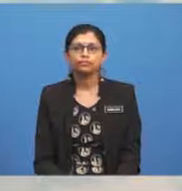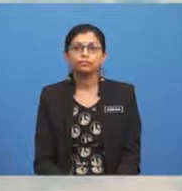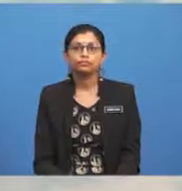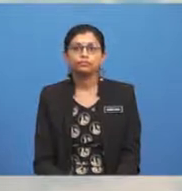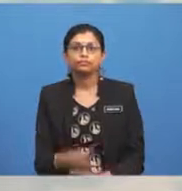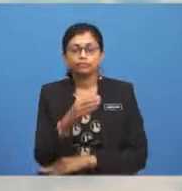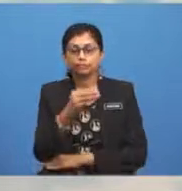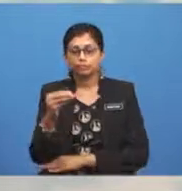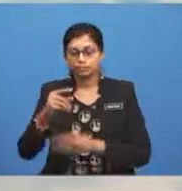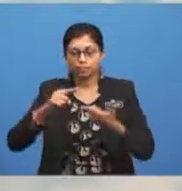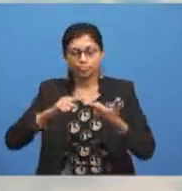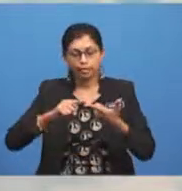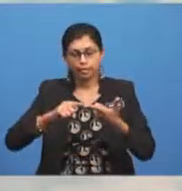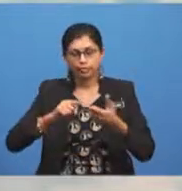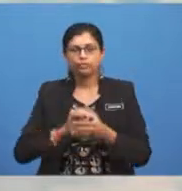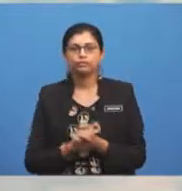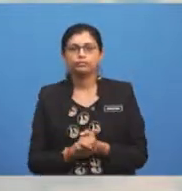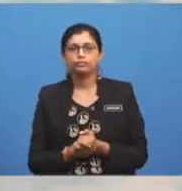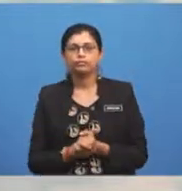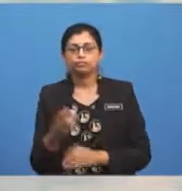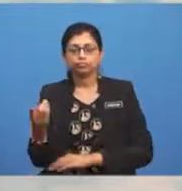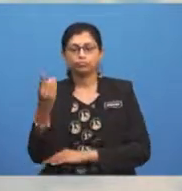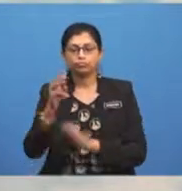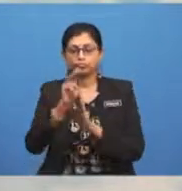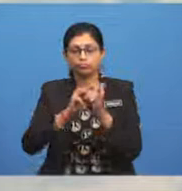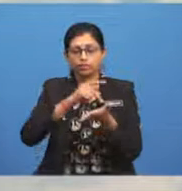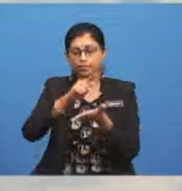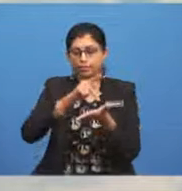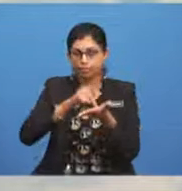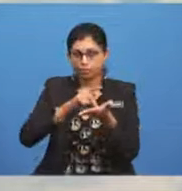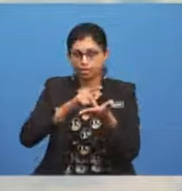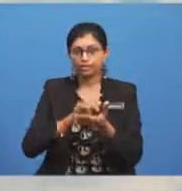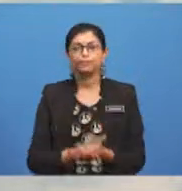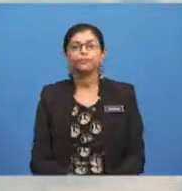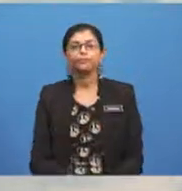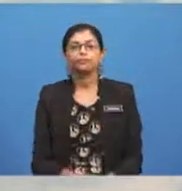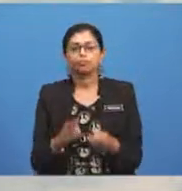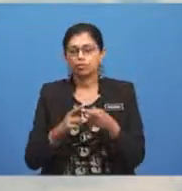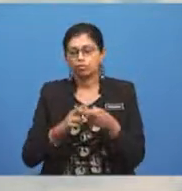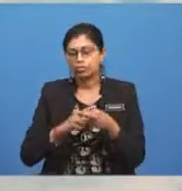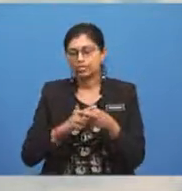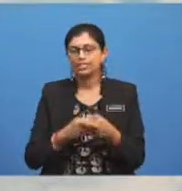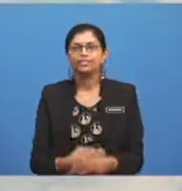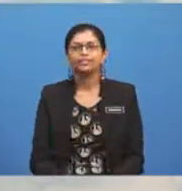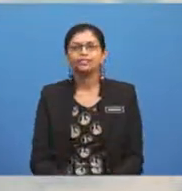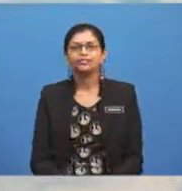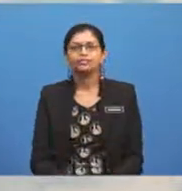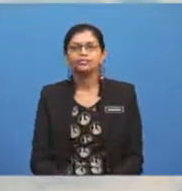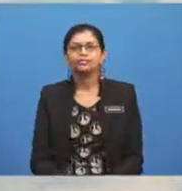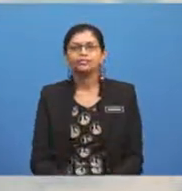yang kedua, iaitu daya memusat, di mana rumusnya adalah